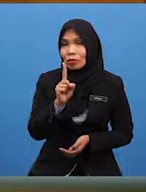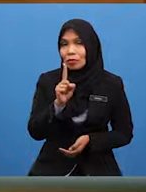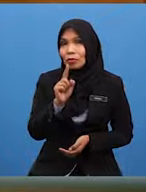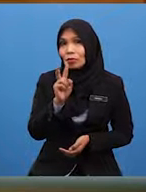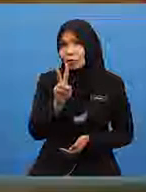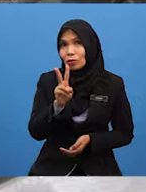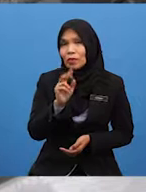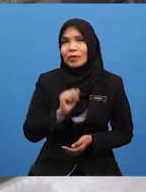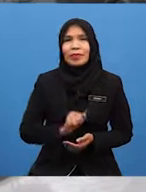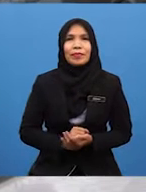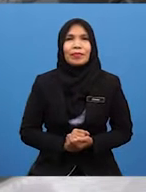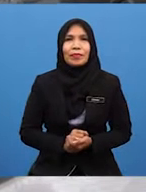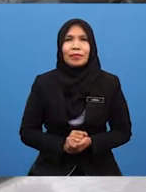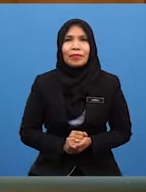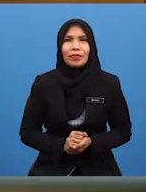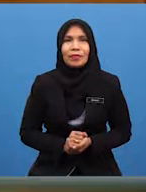1, 2.